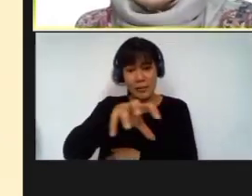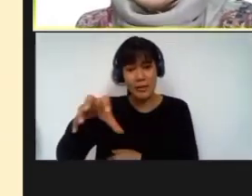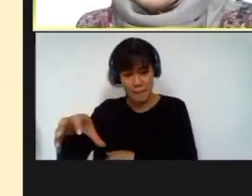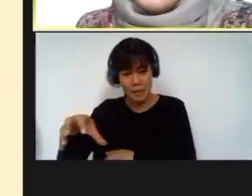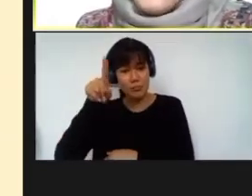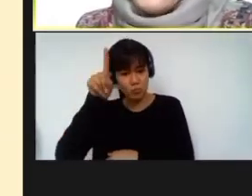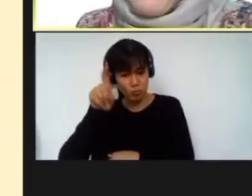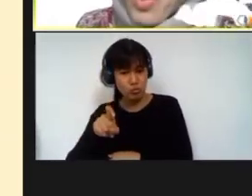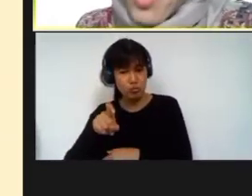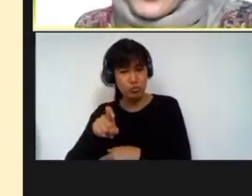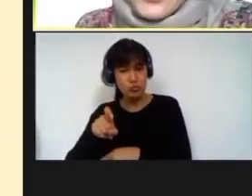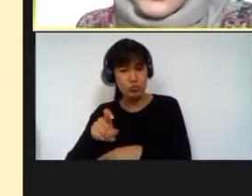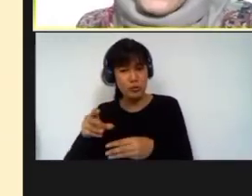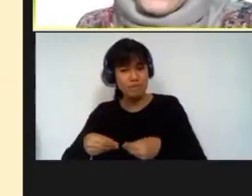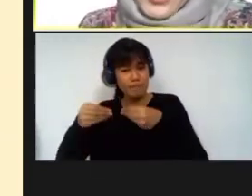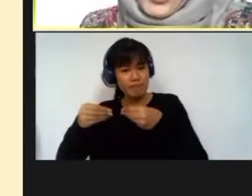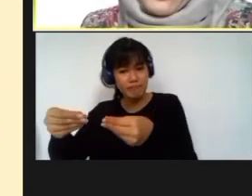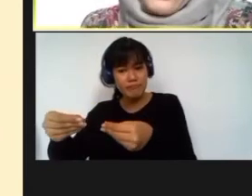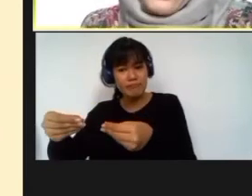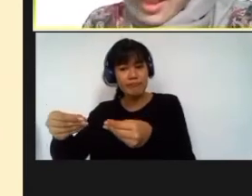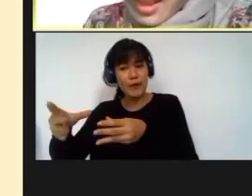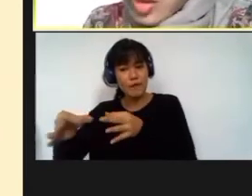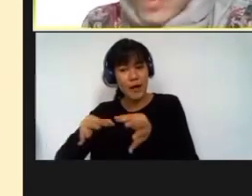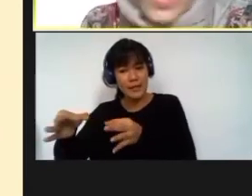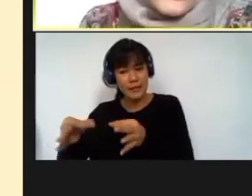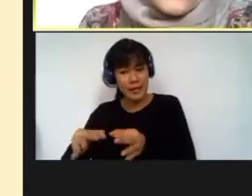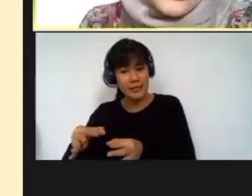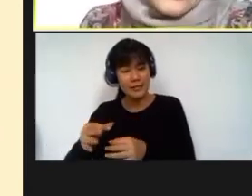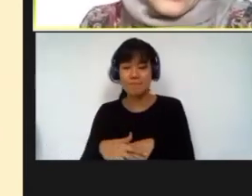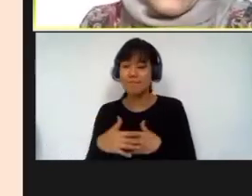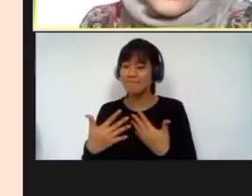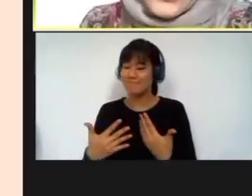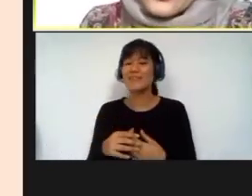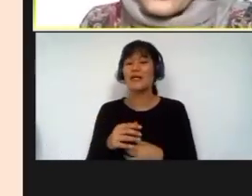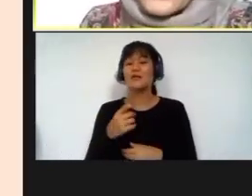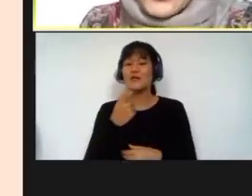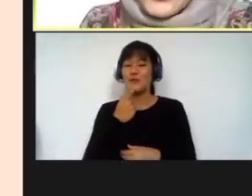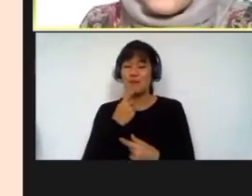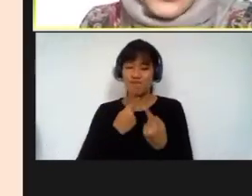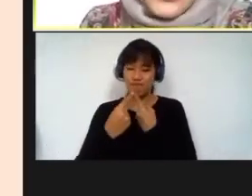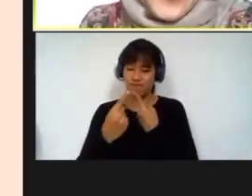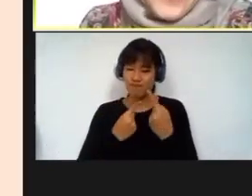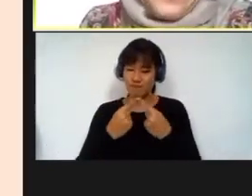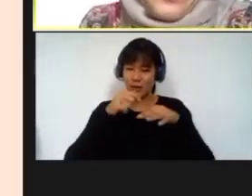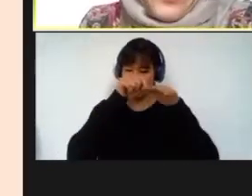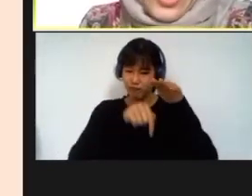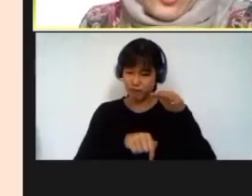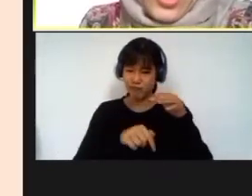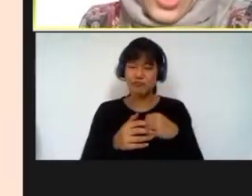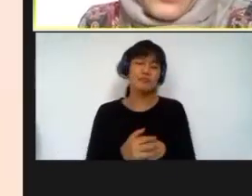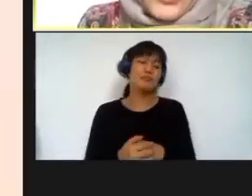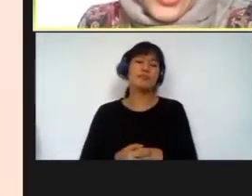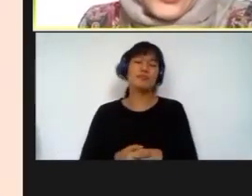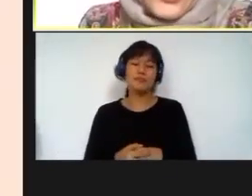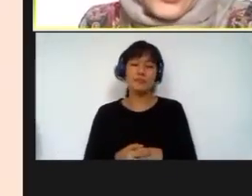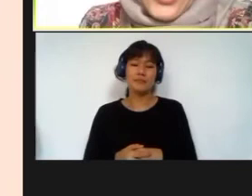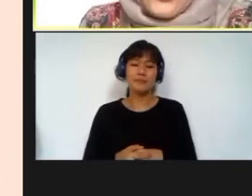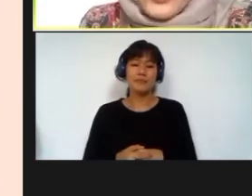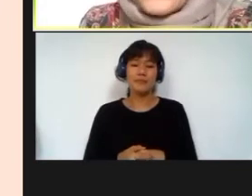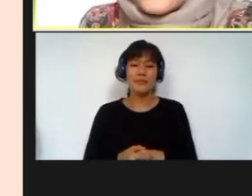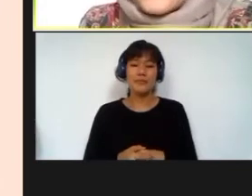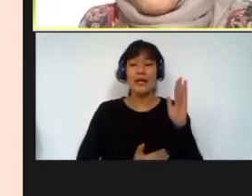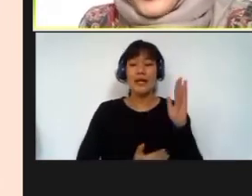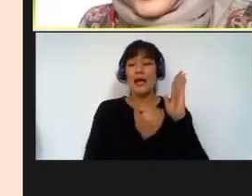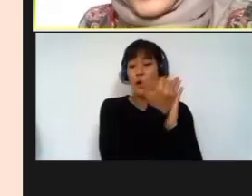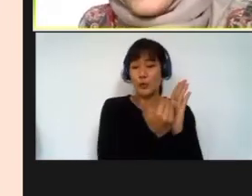butuh ada penguatan di aspek itu? Kita akan coba diskusikan satu persatu secara cepat ya. Gitu. Bicara tentang